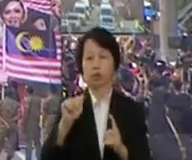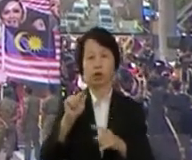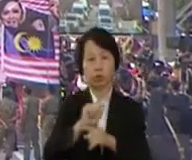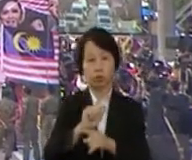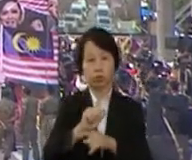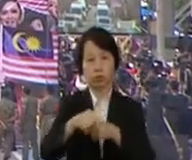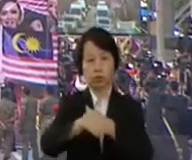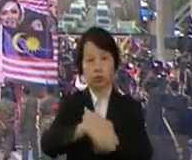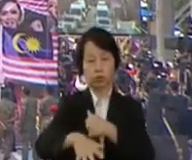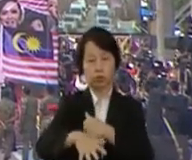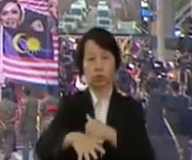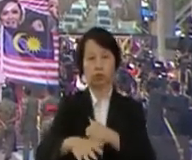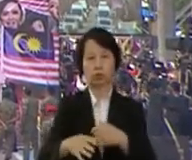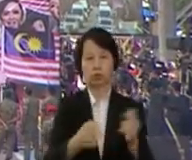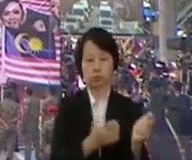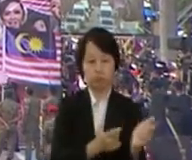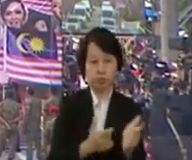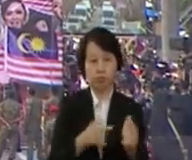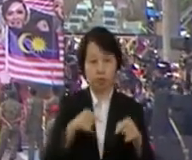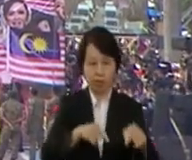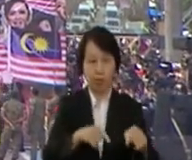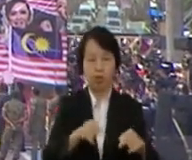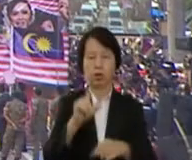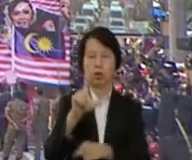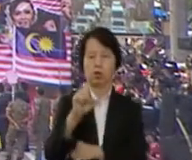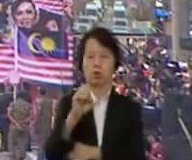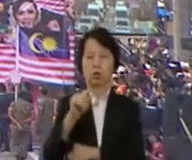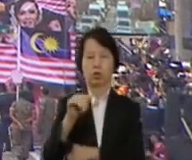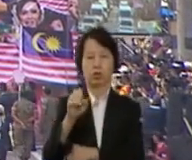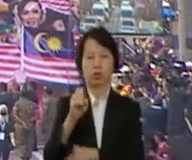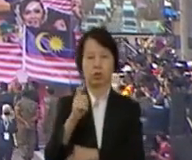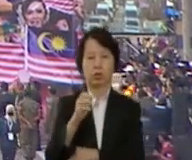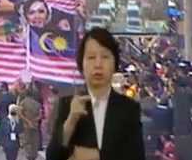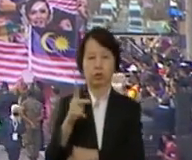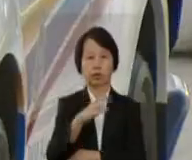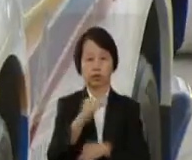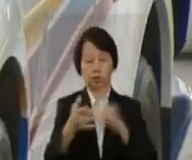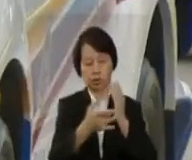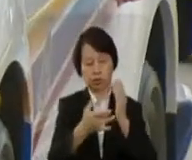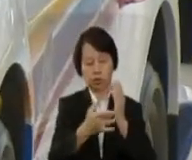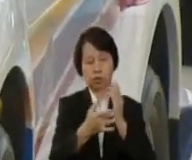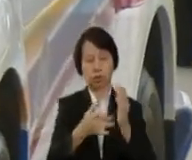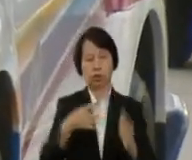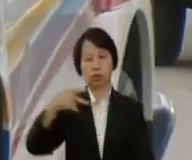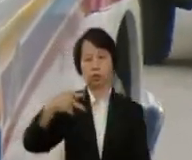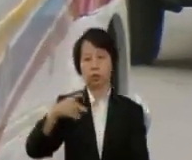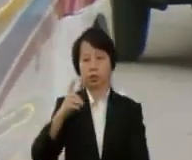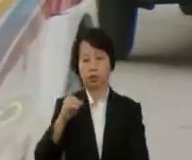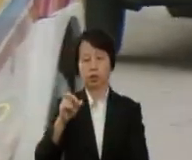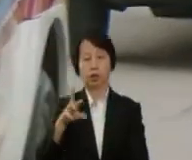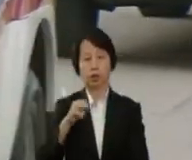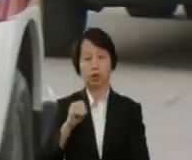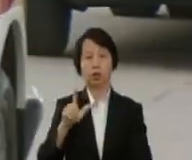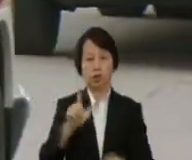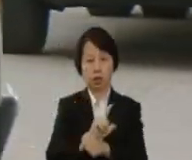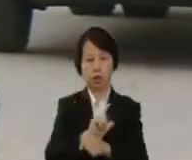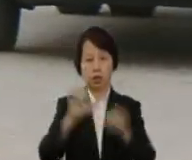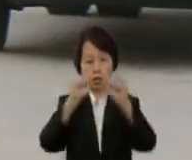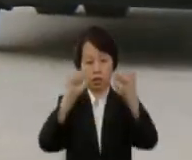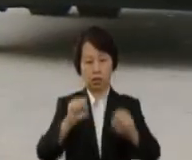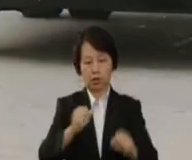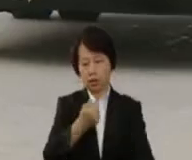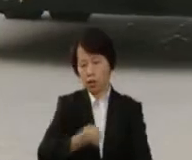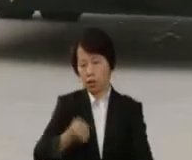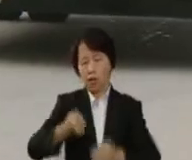oleh cawangan persenjataan di Jabatan Logistik dan Teknologi PDRM dan dilengkapkan dengan sistem dan